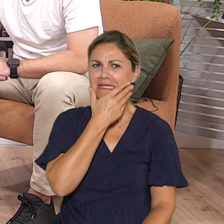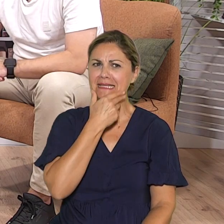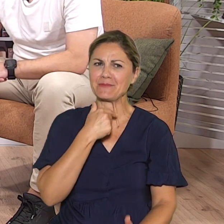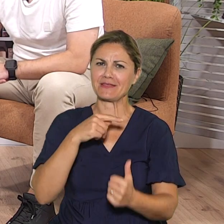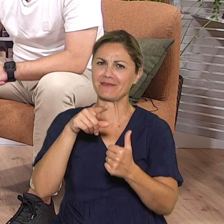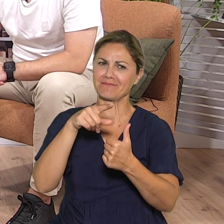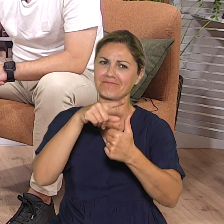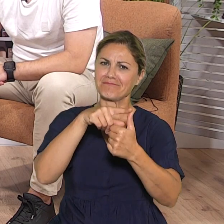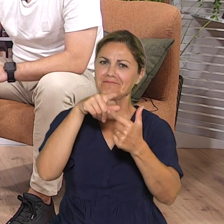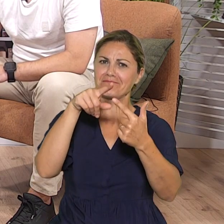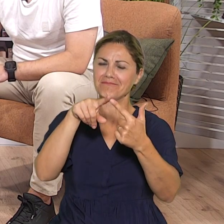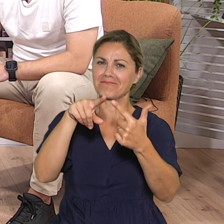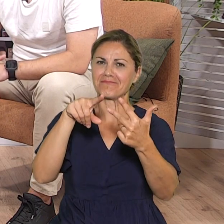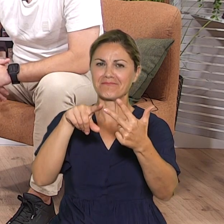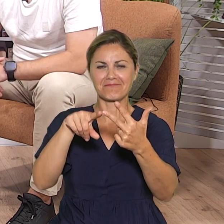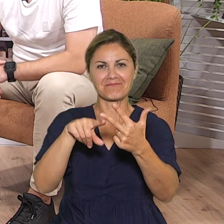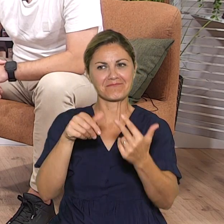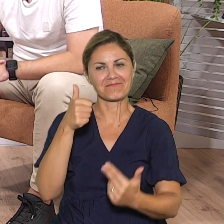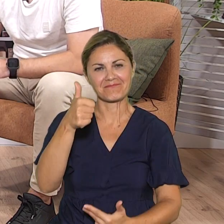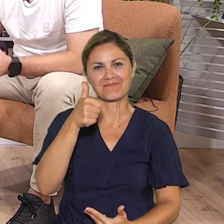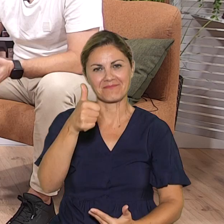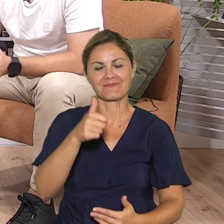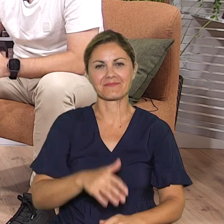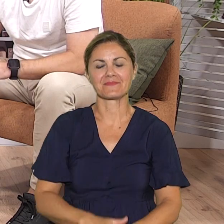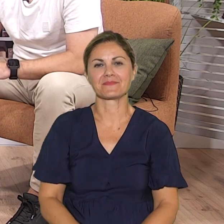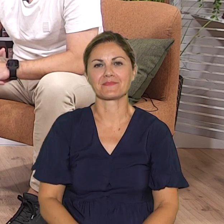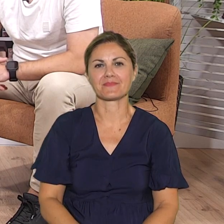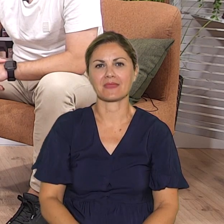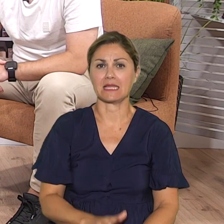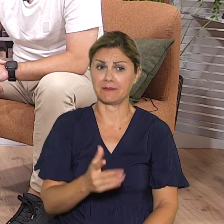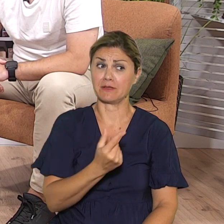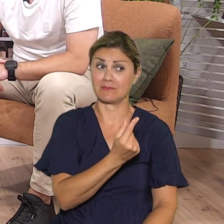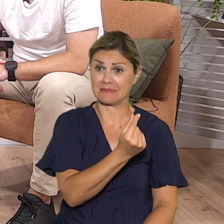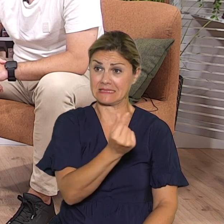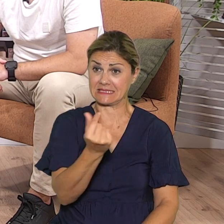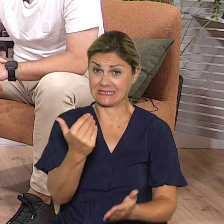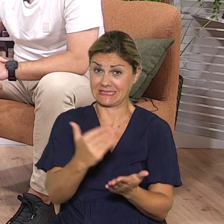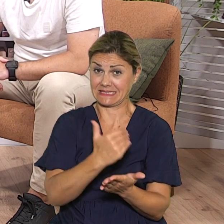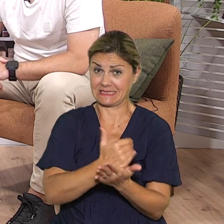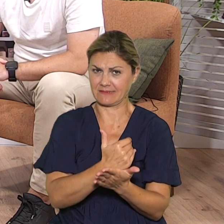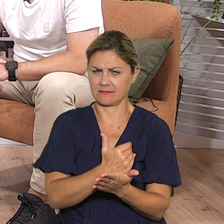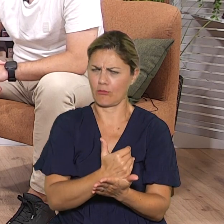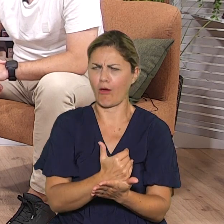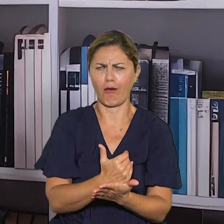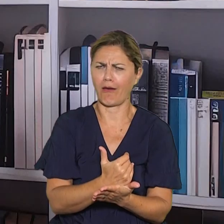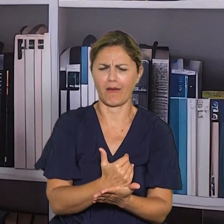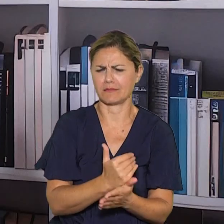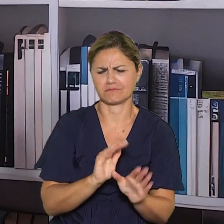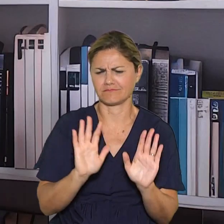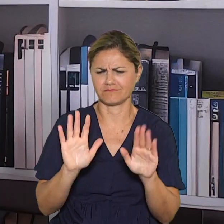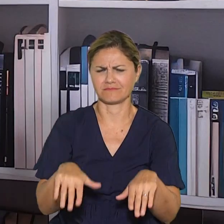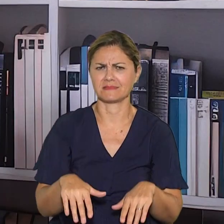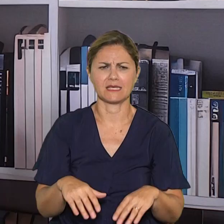umjetničkim putem. Mislite li da bi se moglo u današnje vrijeme živjeti s tim? Ne, to ništa, toga nema. Da. Ne može, to je